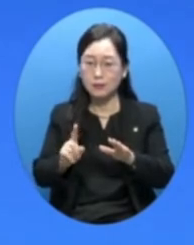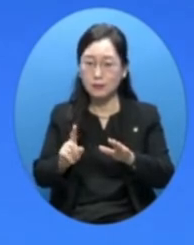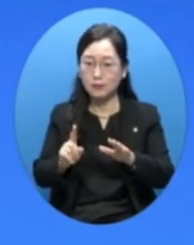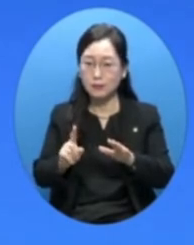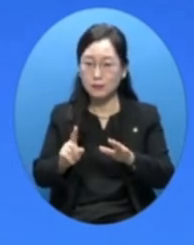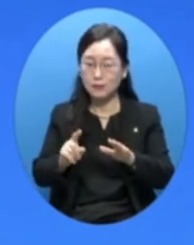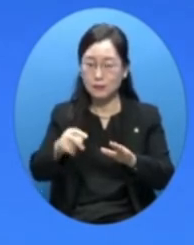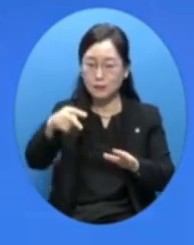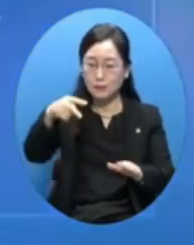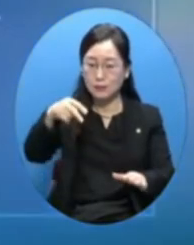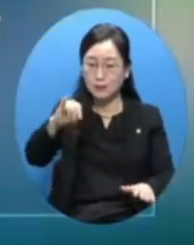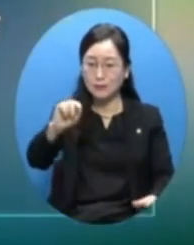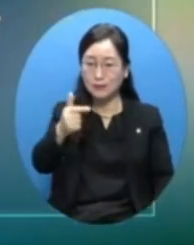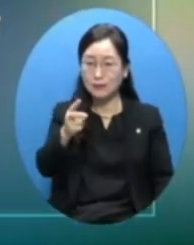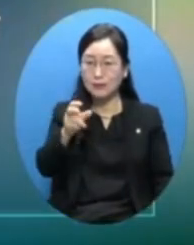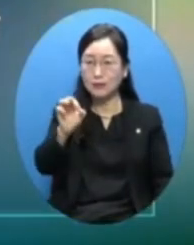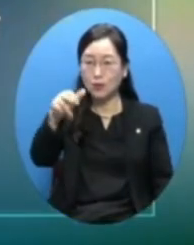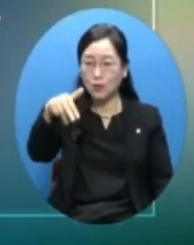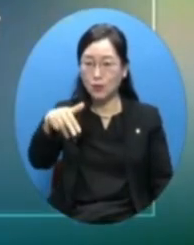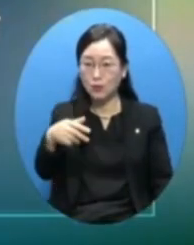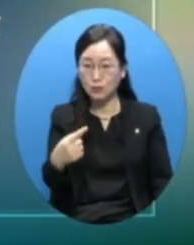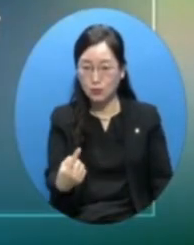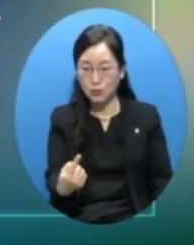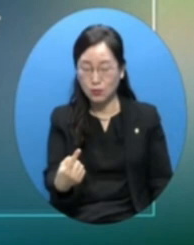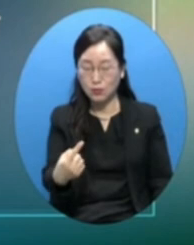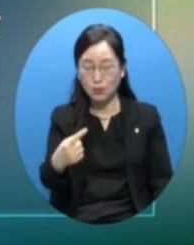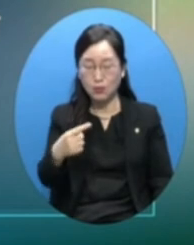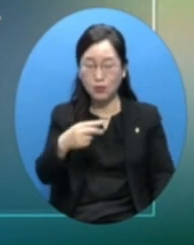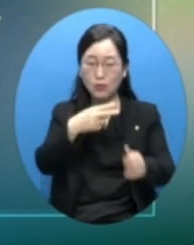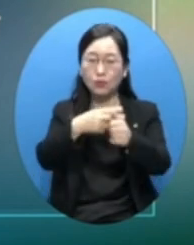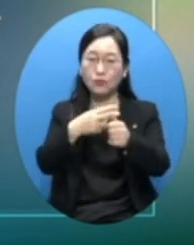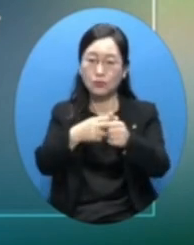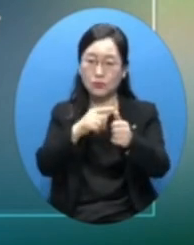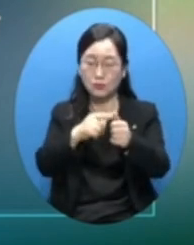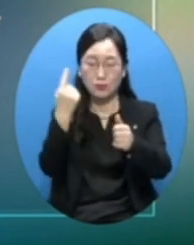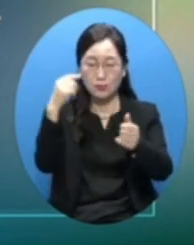신영조 교수님이 어저께 밤에 세상을 떠났습니다.